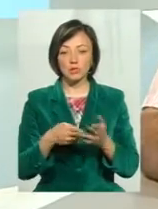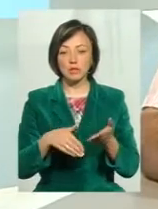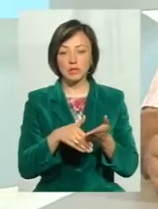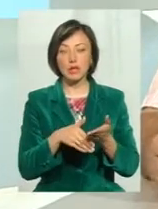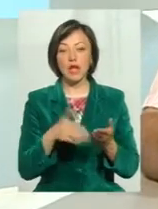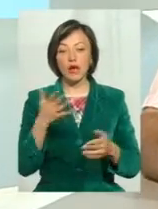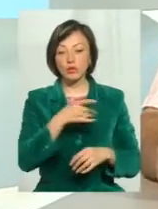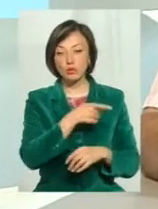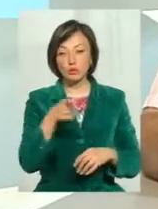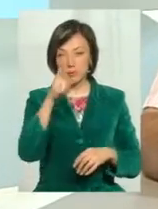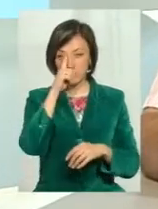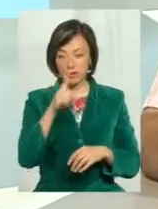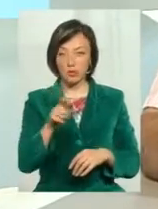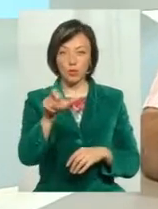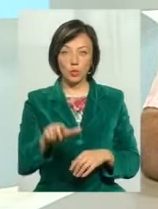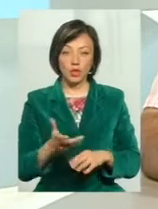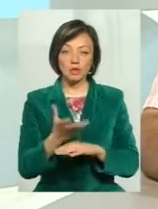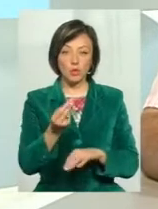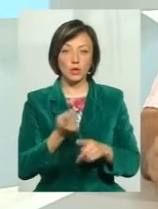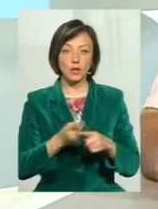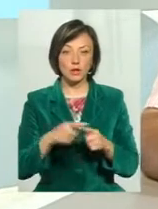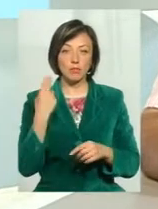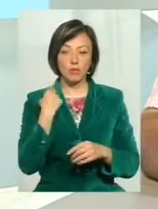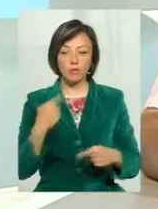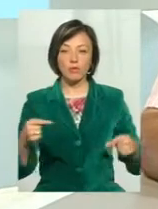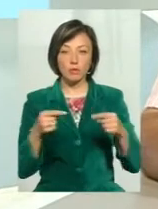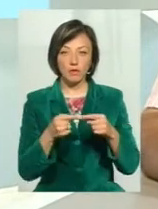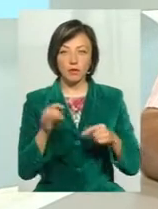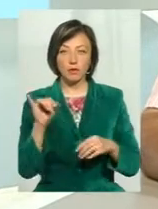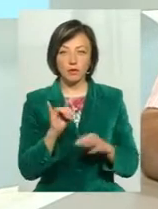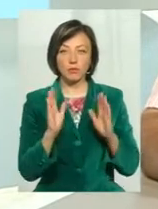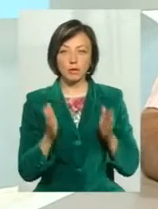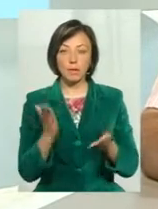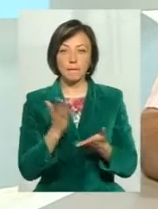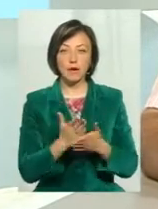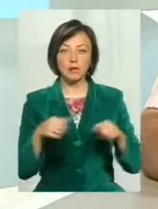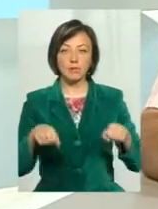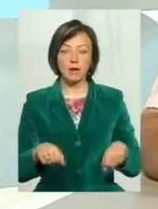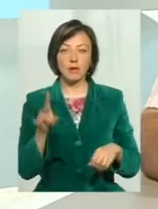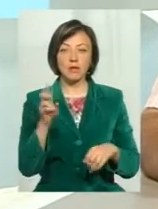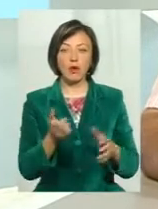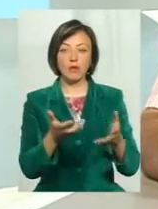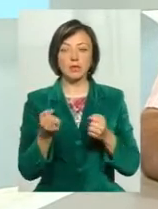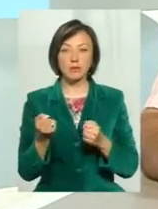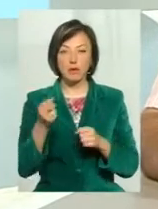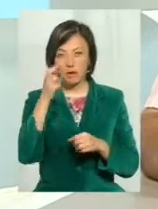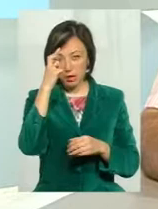місяця громадянин сплатить той борг, відповідно, він буде мати право на отримання